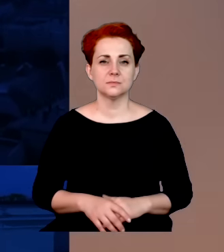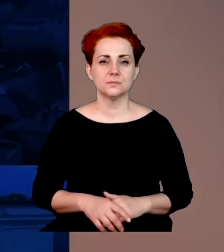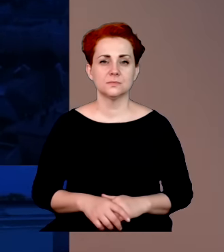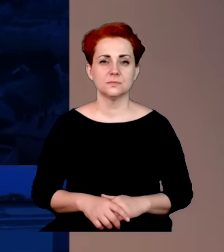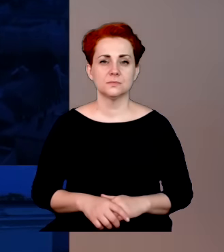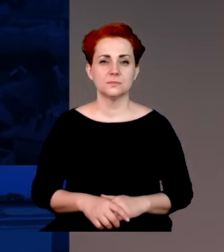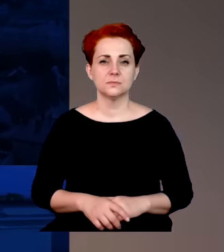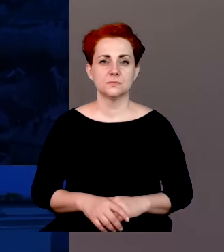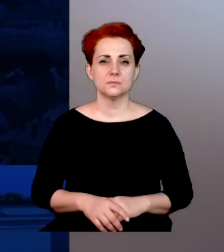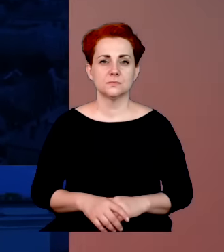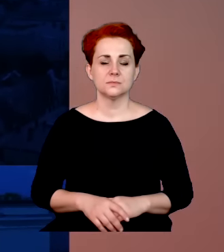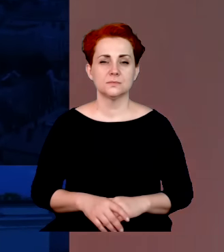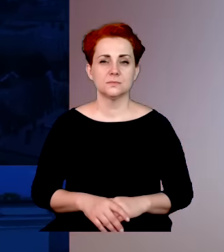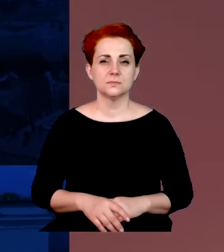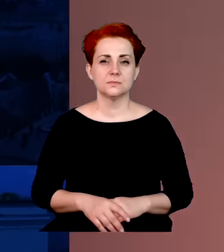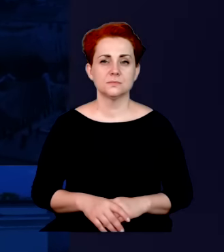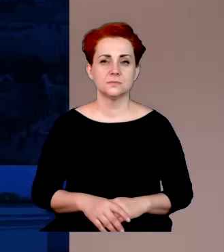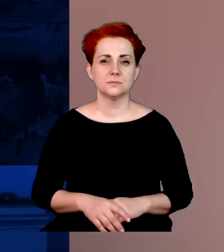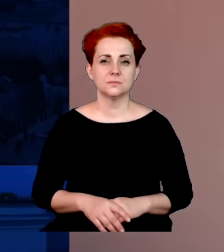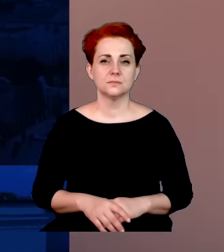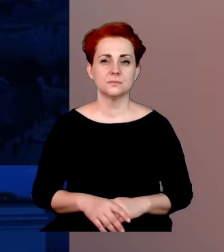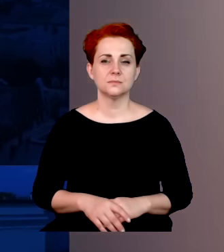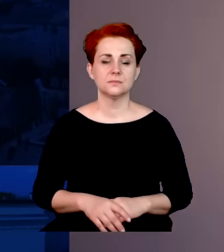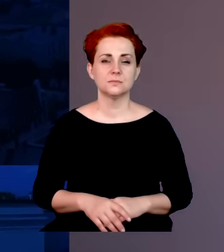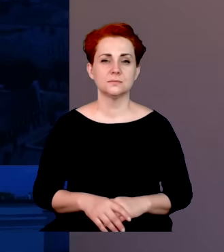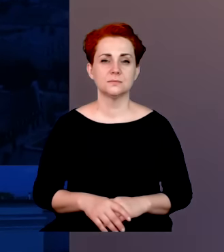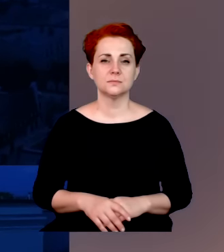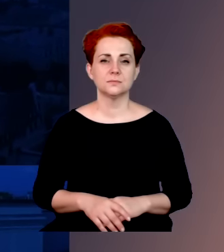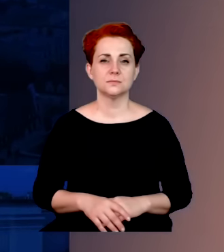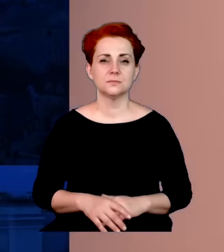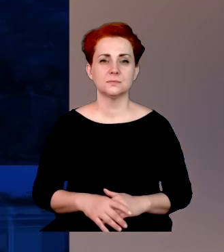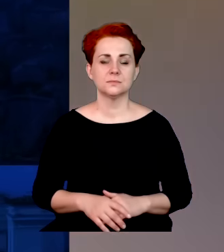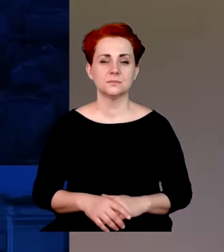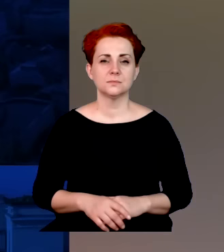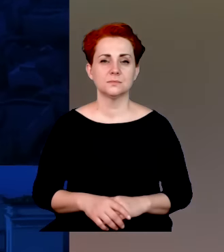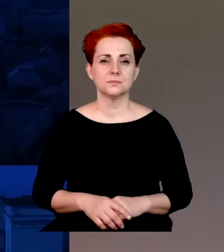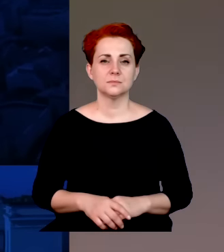dla Państwa Jacek Laskowski, do usłyszenia.